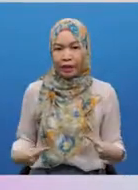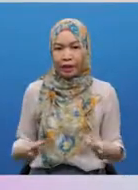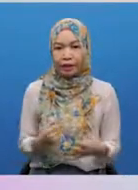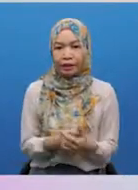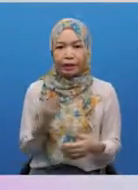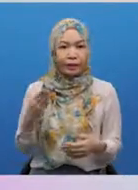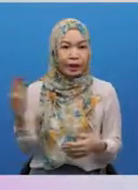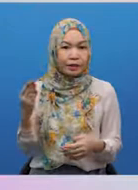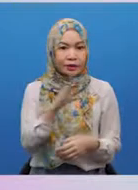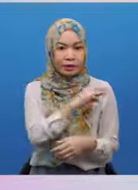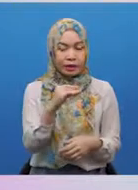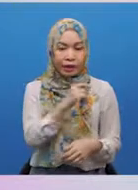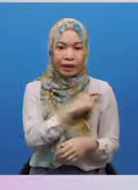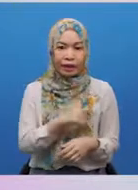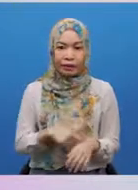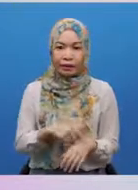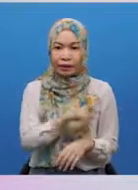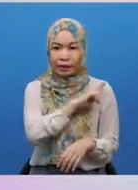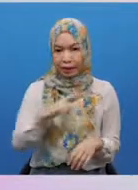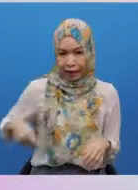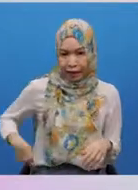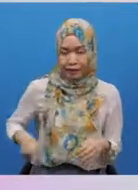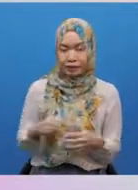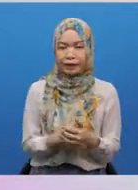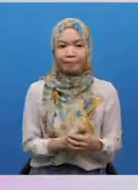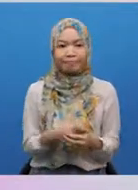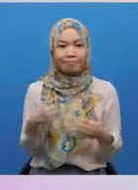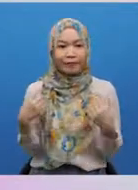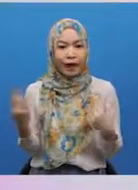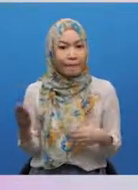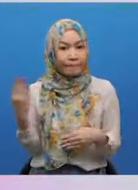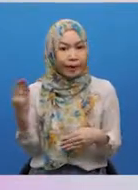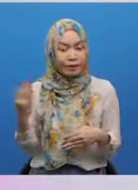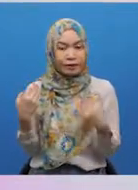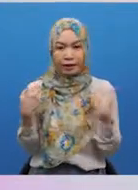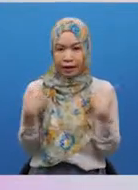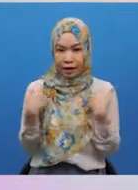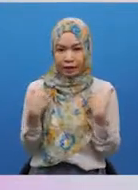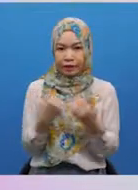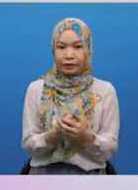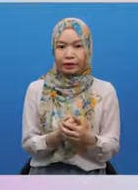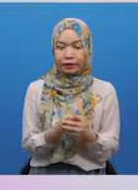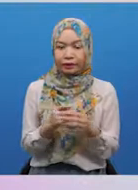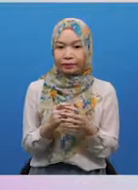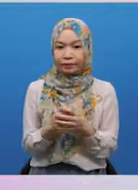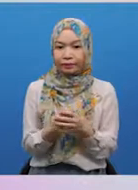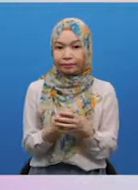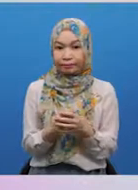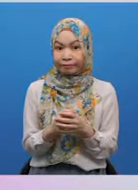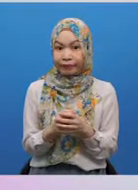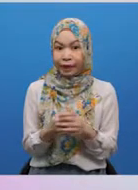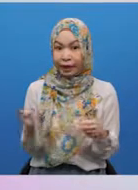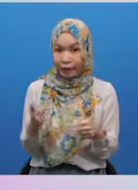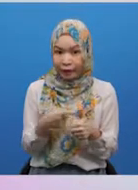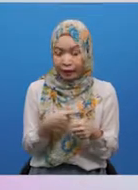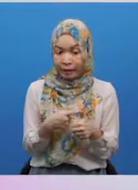diri diraja. Kata ganti nama biasa pula mengikut kategori kata ganti nama diri